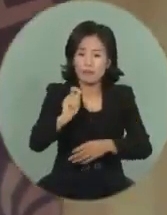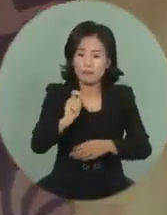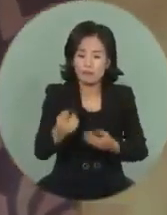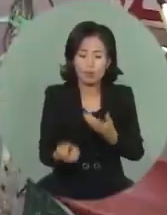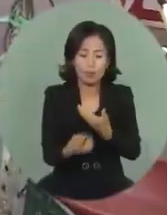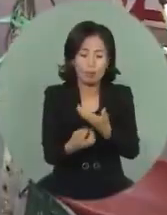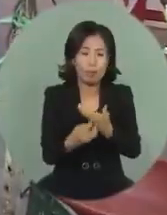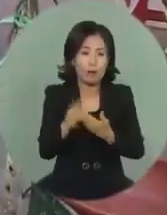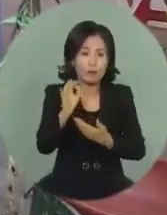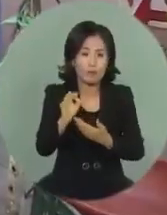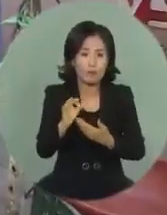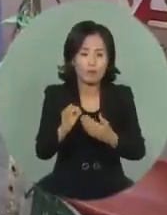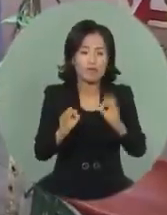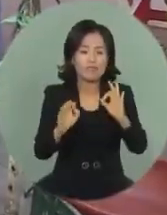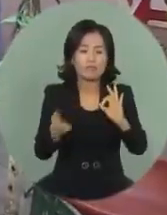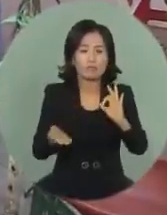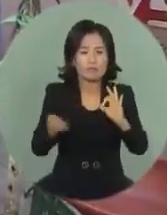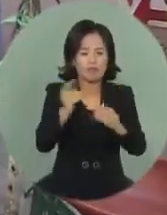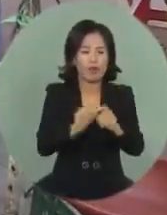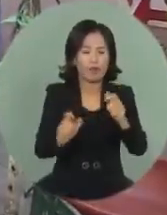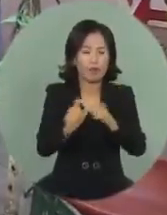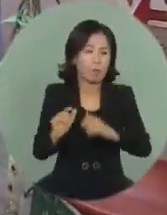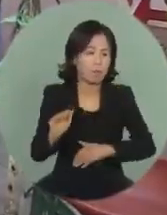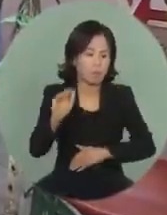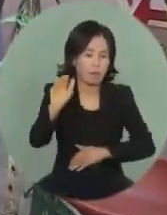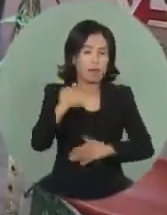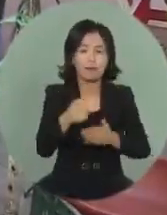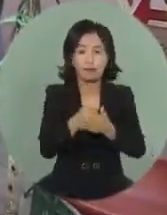난방비도 두 자릿수 이상 상승폭을 보인 때문으로 풀이됩니다